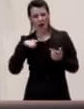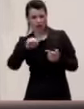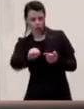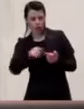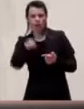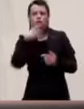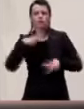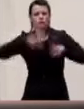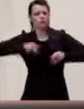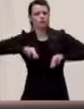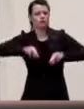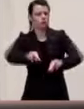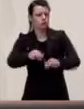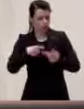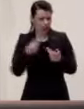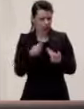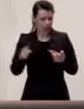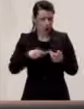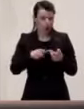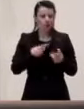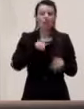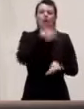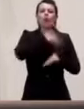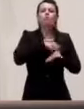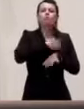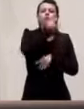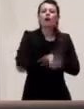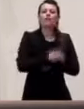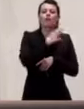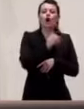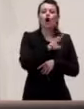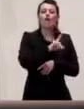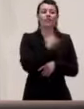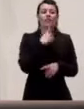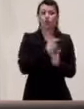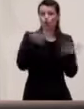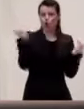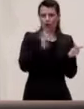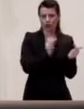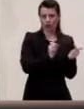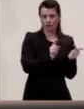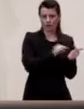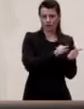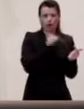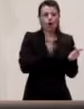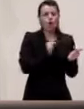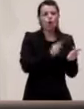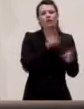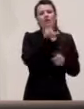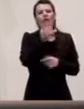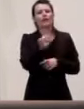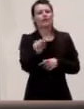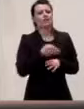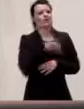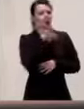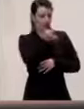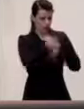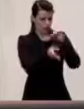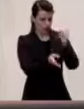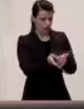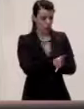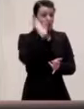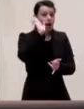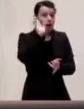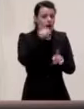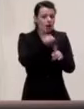volte che i pazienti Covid, diciamo, non gravi potevano andare nell'RSA, ma solo in quelle in cui